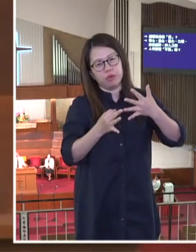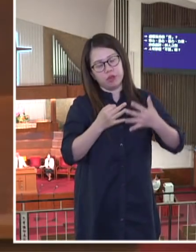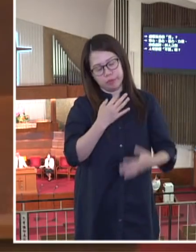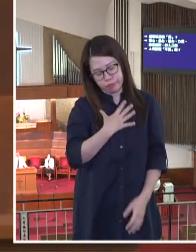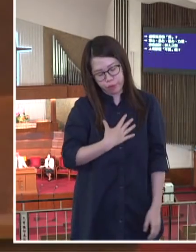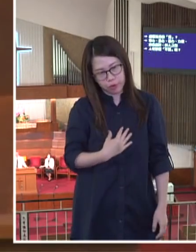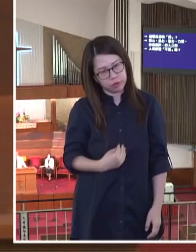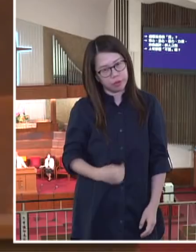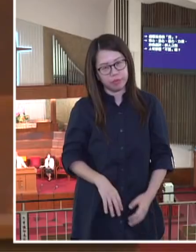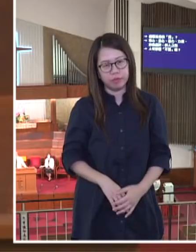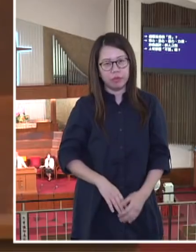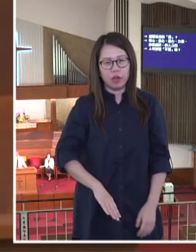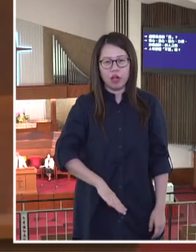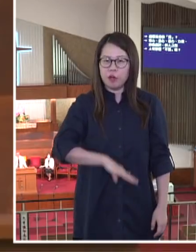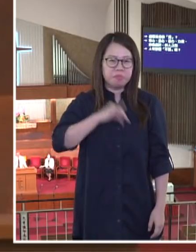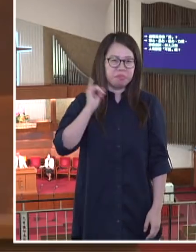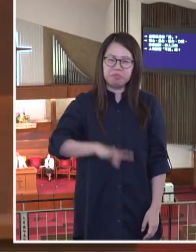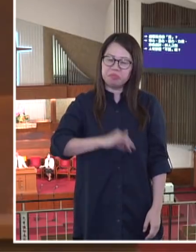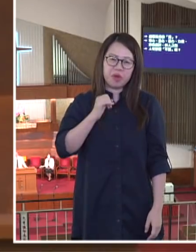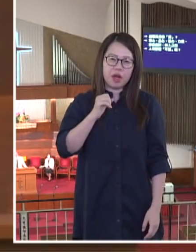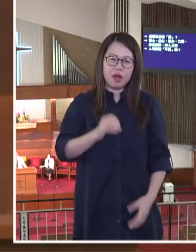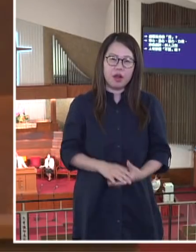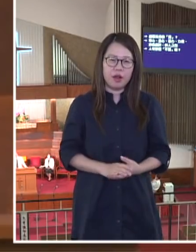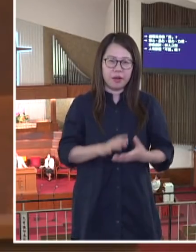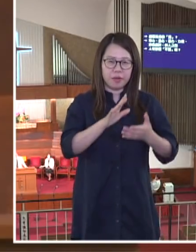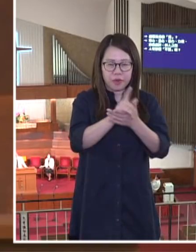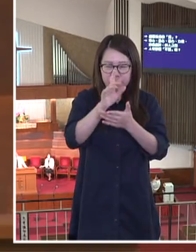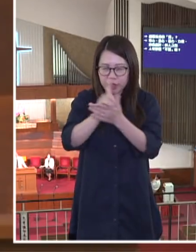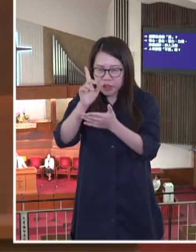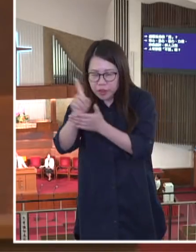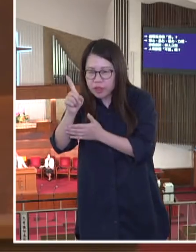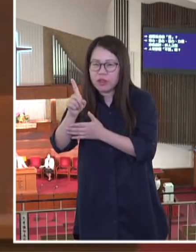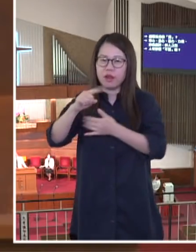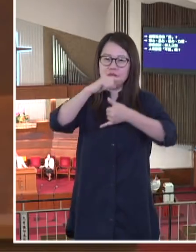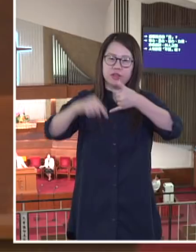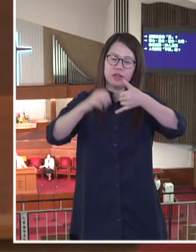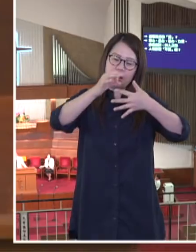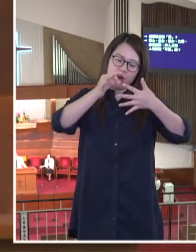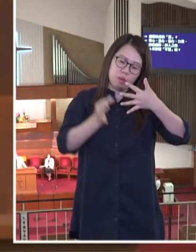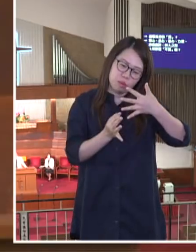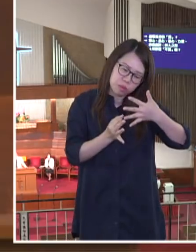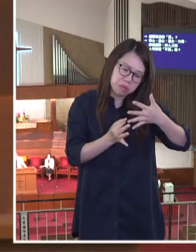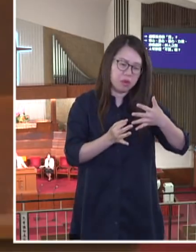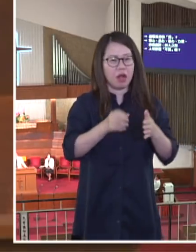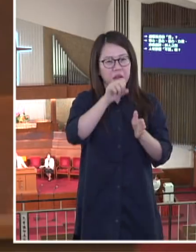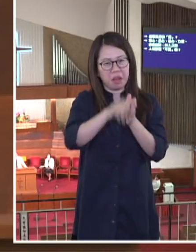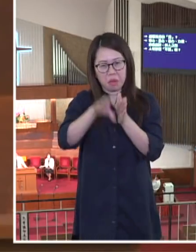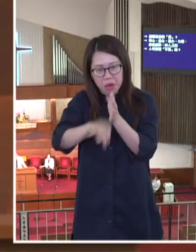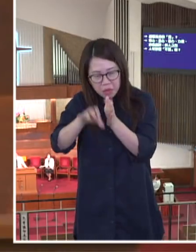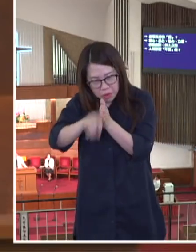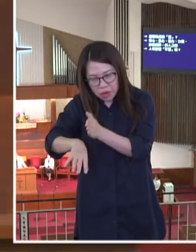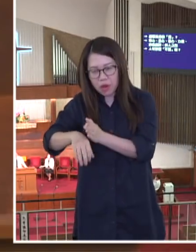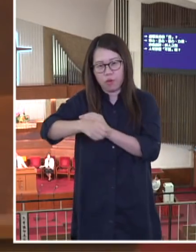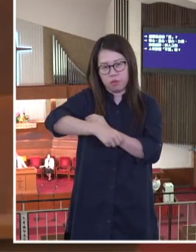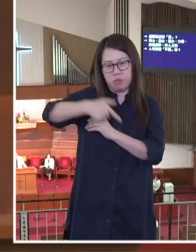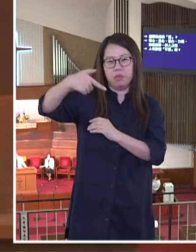满，觉得自己越来越衰残，可能又越来越缺乏了，所以就很想捉一些